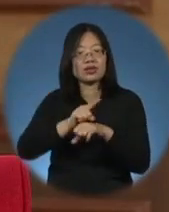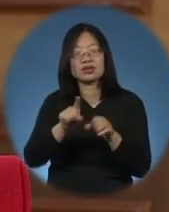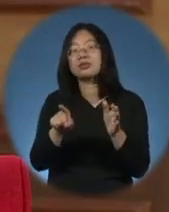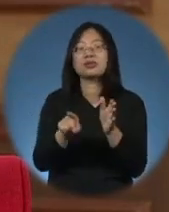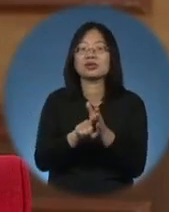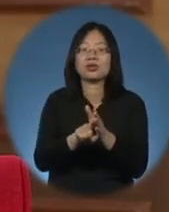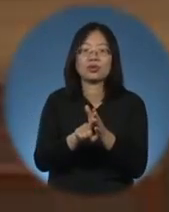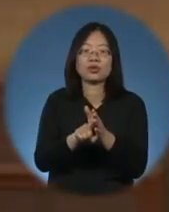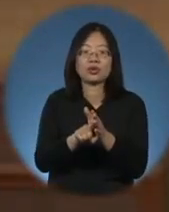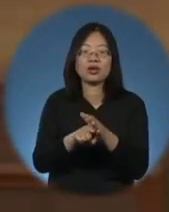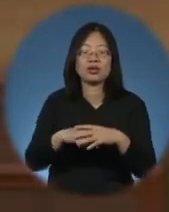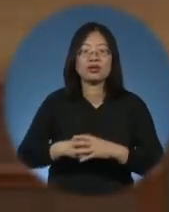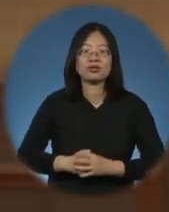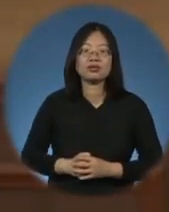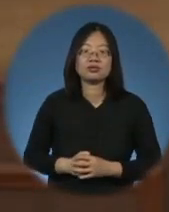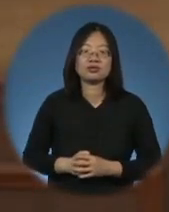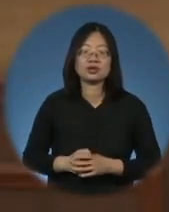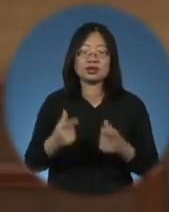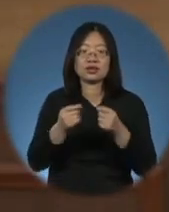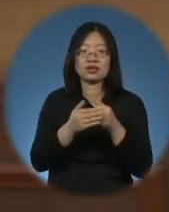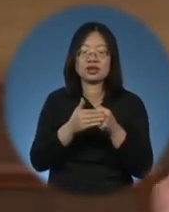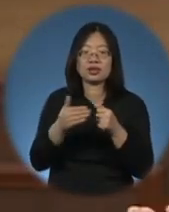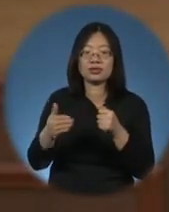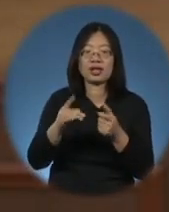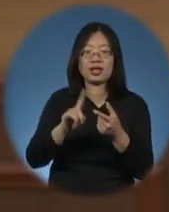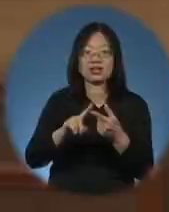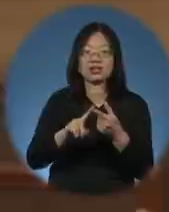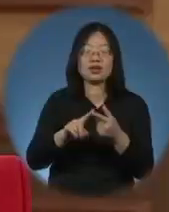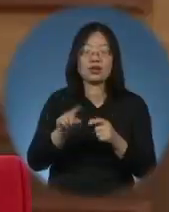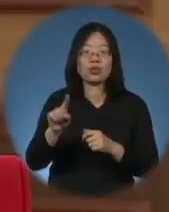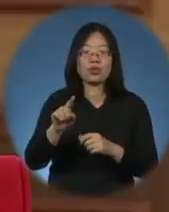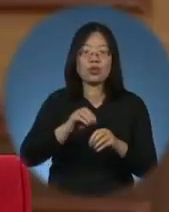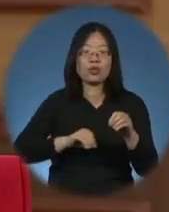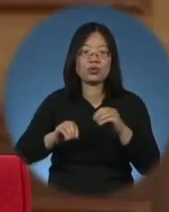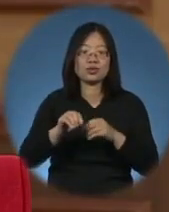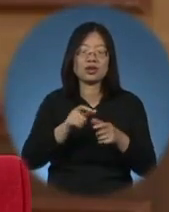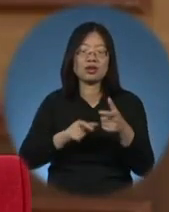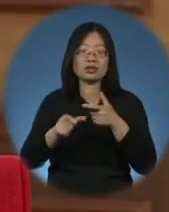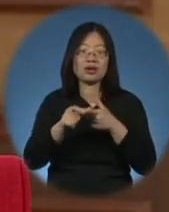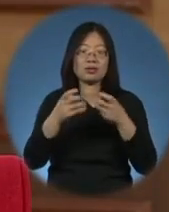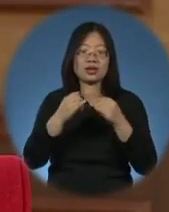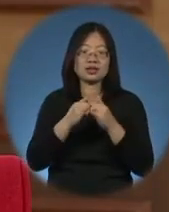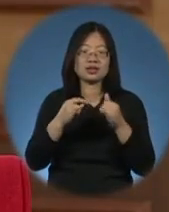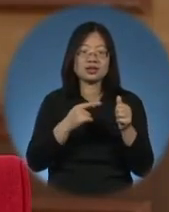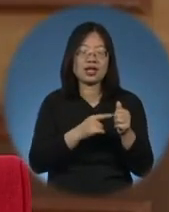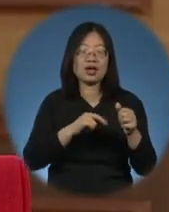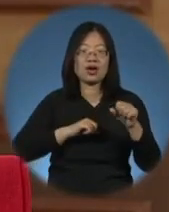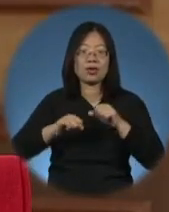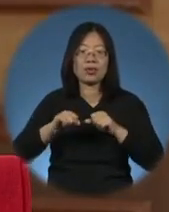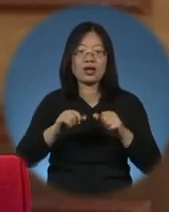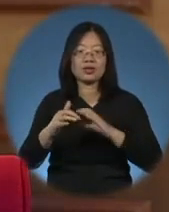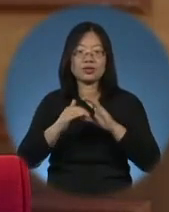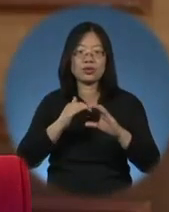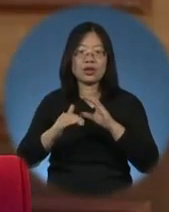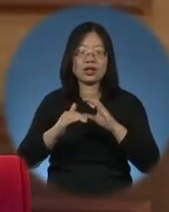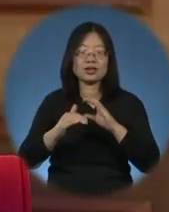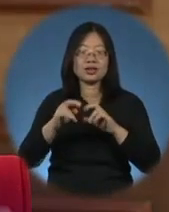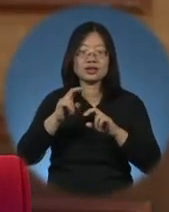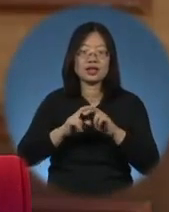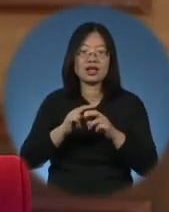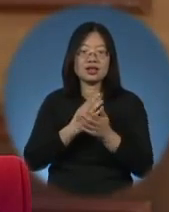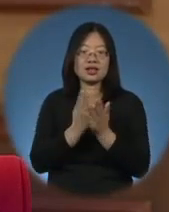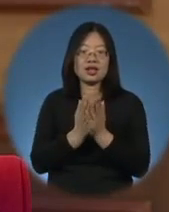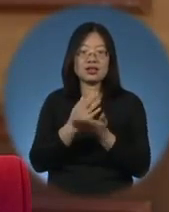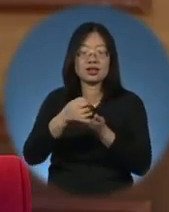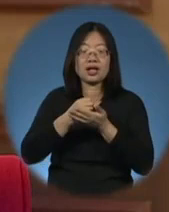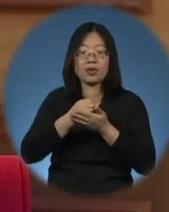능력이 분명히 입증되더라? 예, 거죠. 아. 예. 그래서 그거를 오히려 더 많은 사람들이 활발하게 소통하는 채널을 더